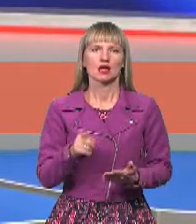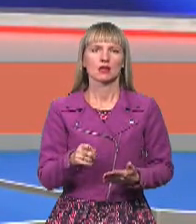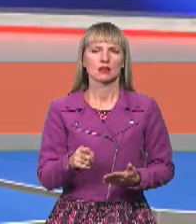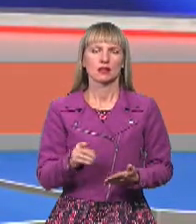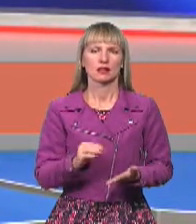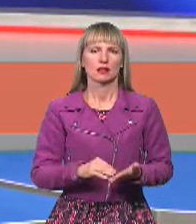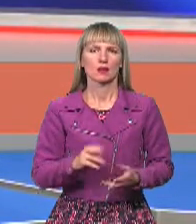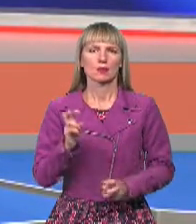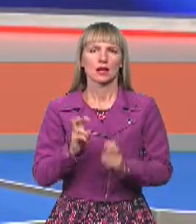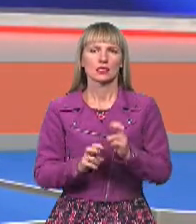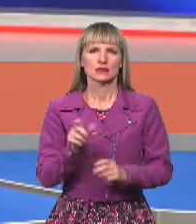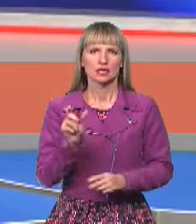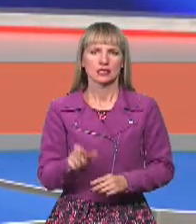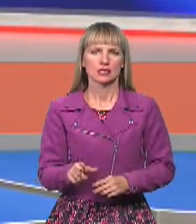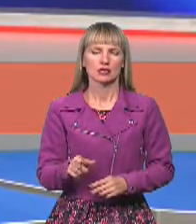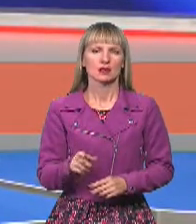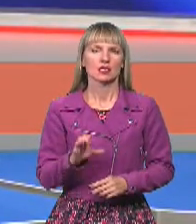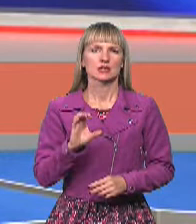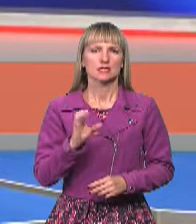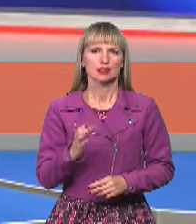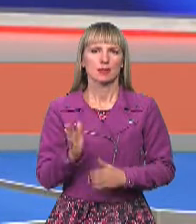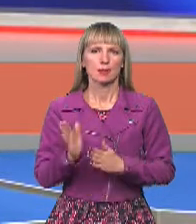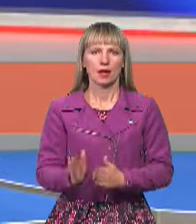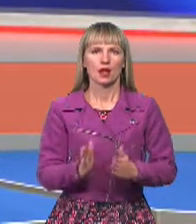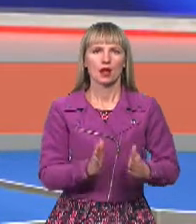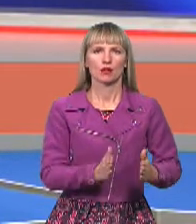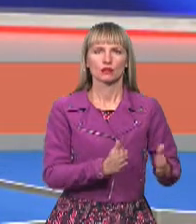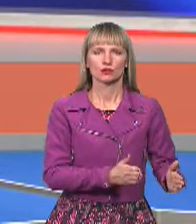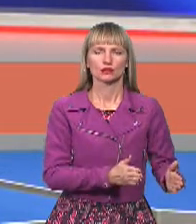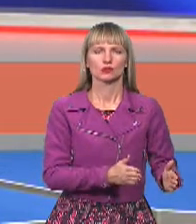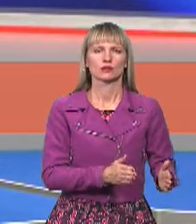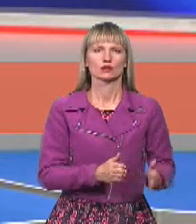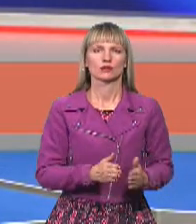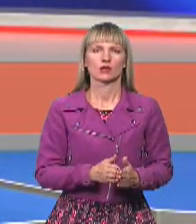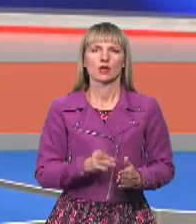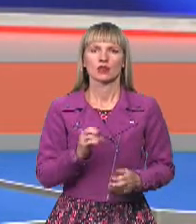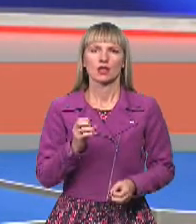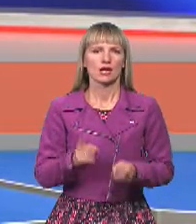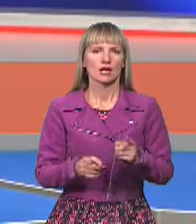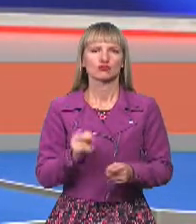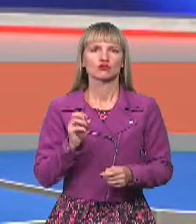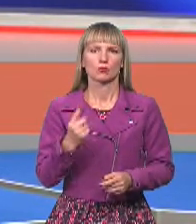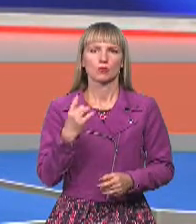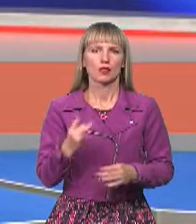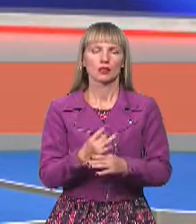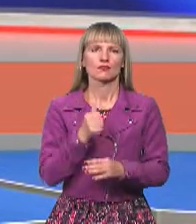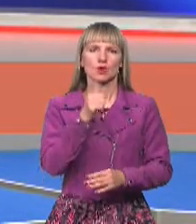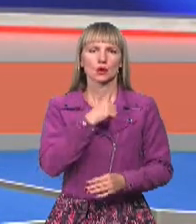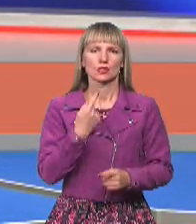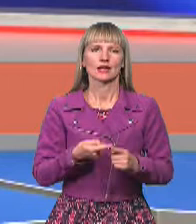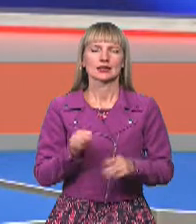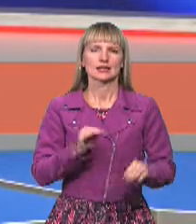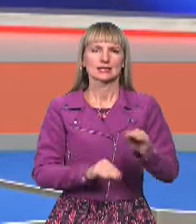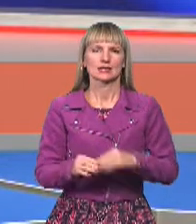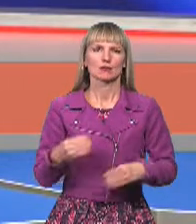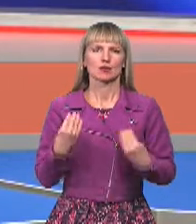оценивается производителем с определенной периодичностью, не реже, чем один раз в год, то эта система